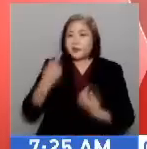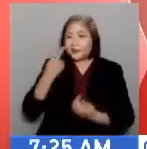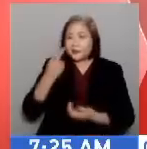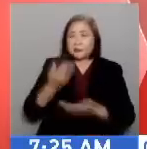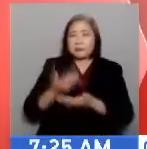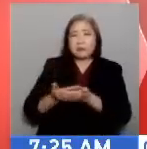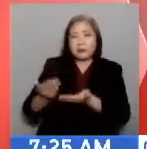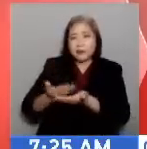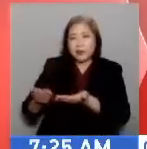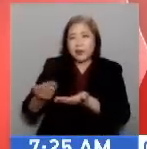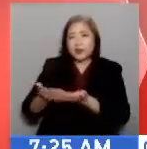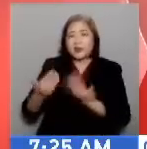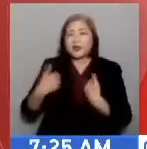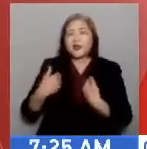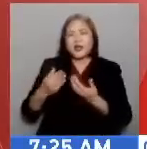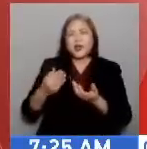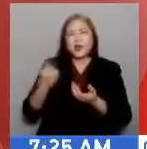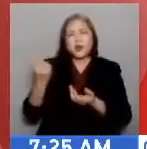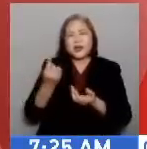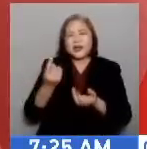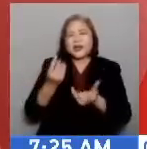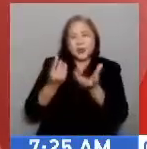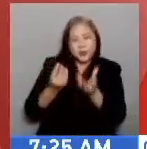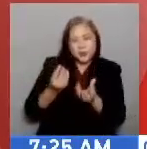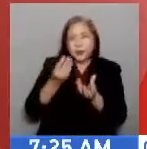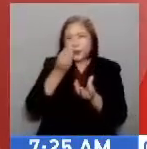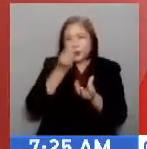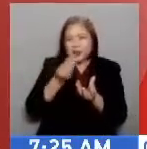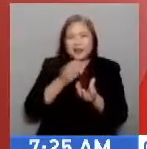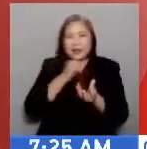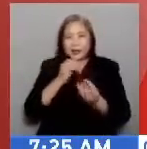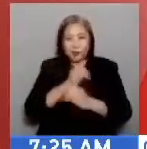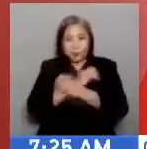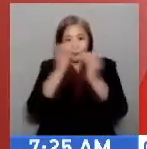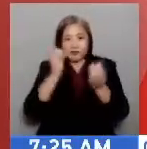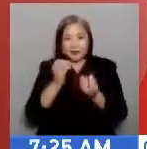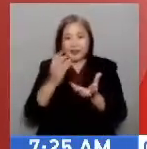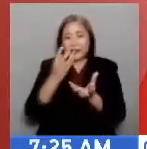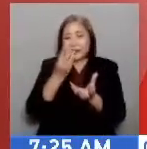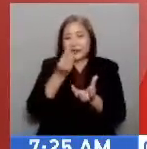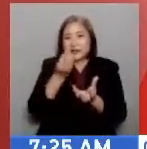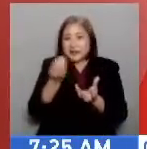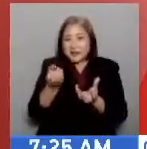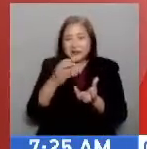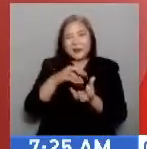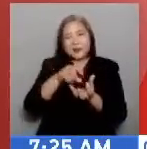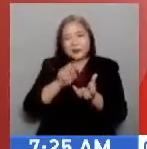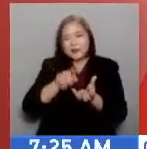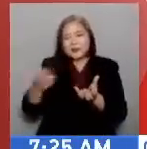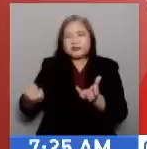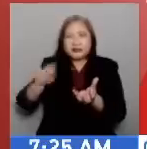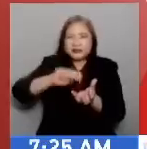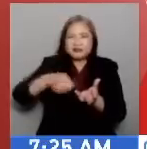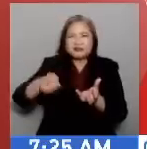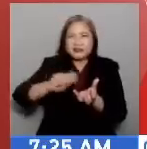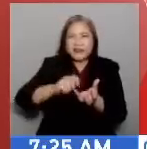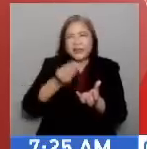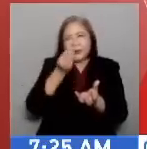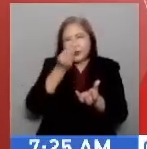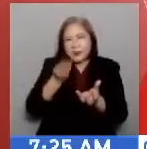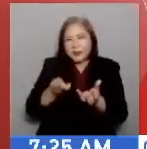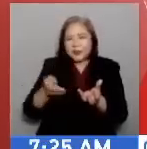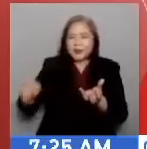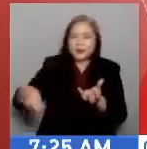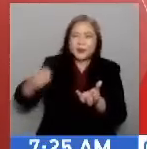Babawasan na lang. Yung hindi halata. Ano? Opo. Dagdagan po ng konting sarsa. Dagdagan ng libreng sabaw. So, para